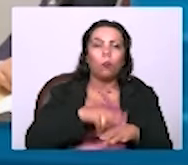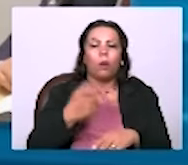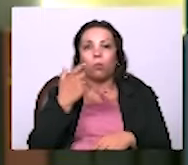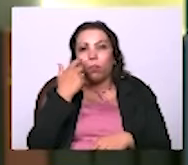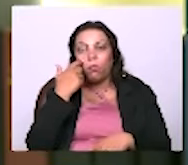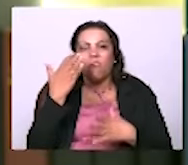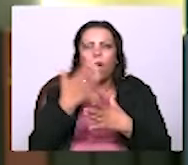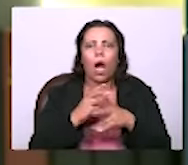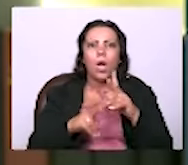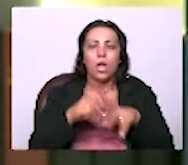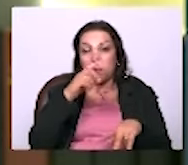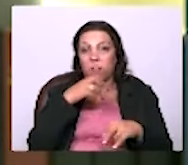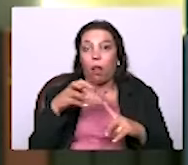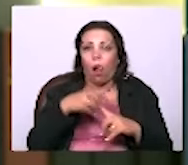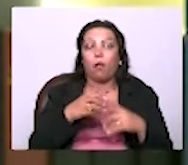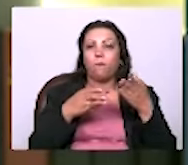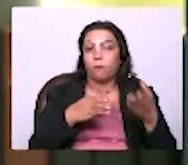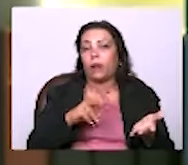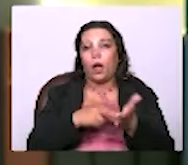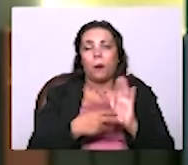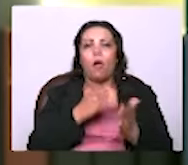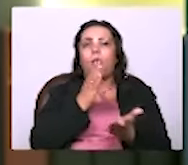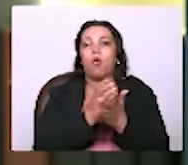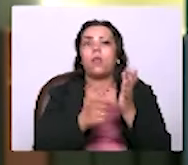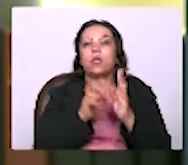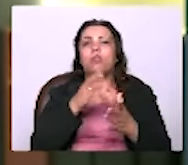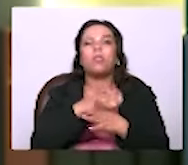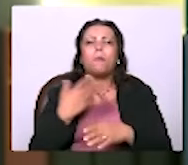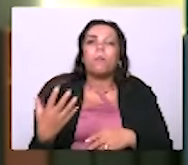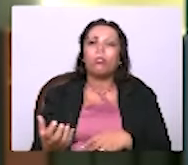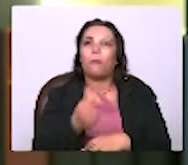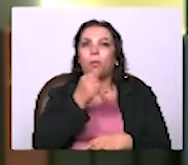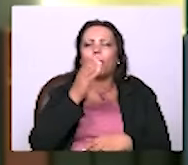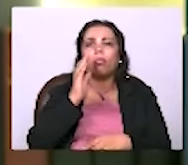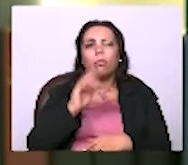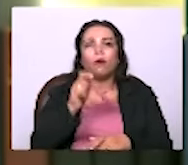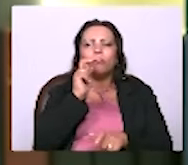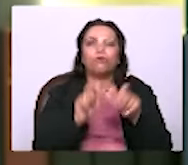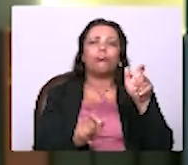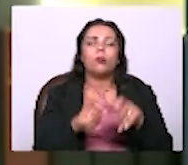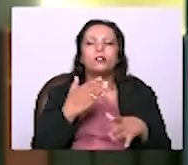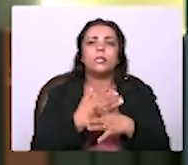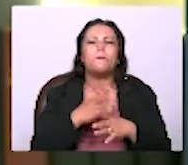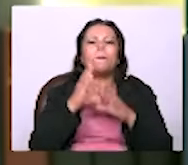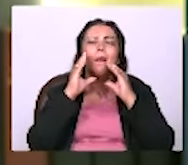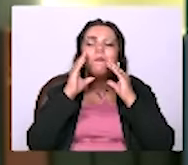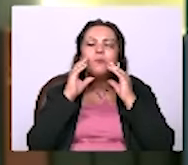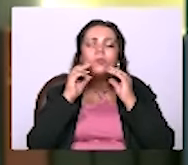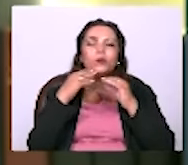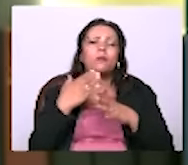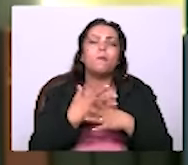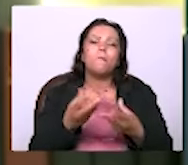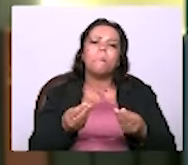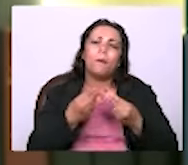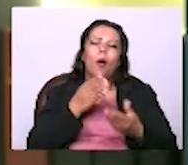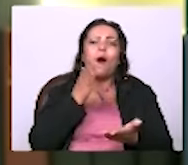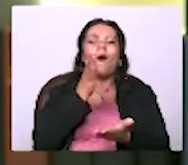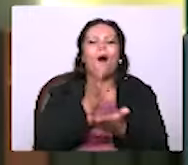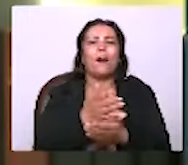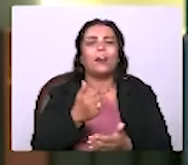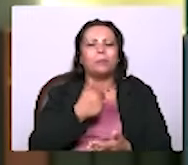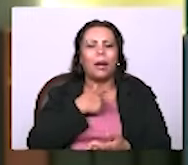امام انتهاكات لحقوق الانسان وايضا تمكين المواطنين للاستمتاع بحقوقهم او